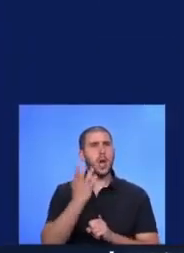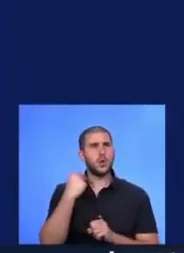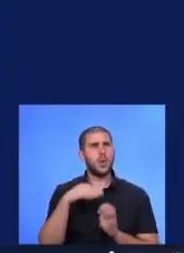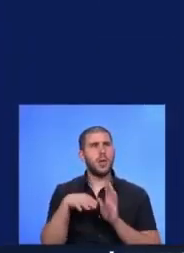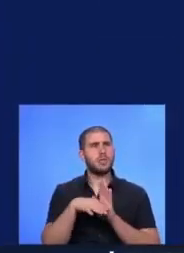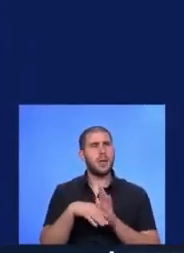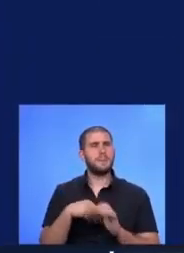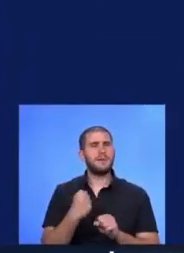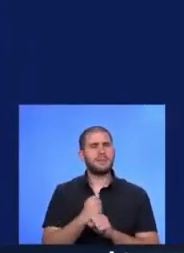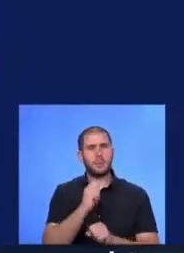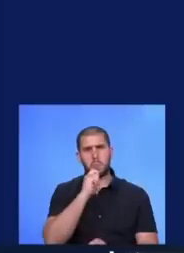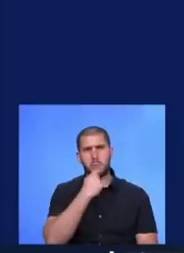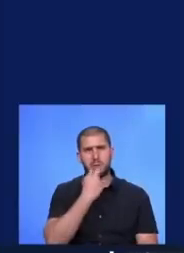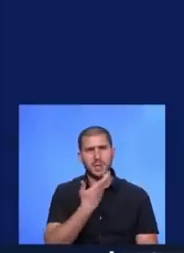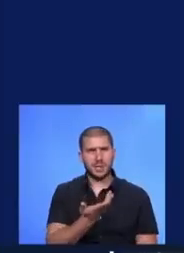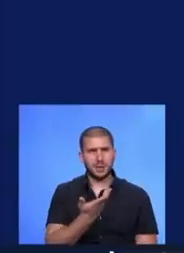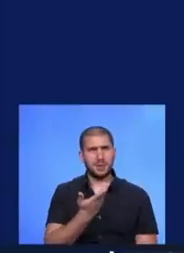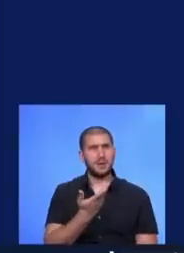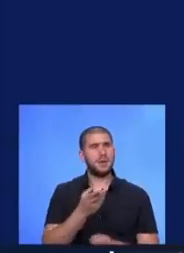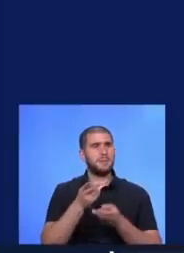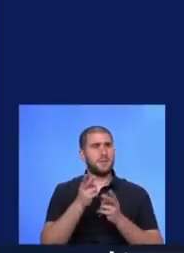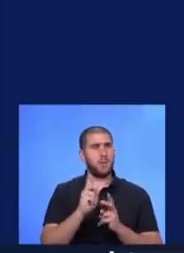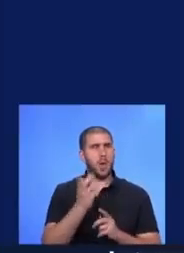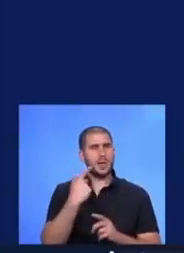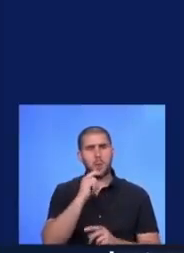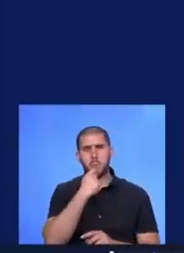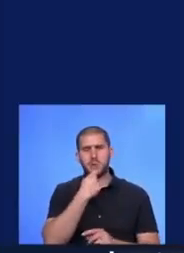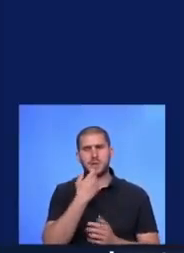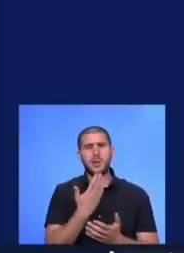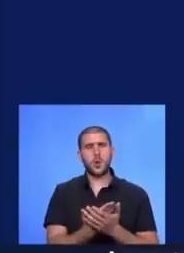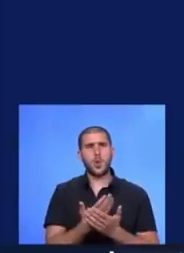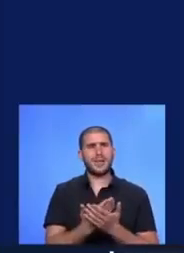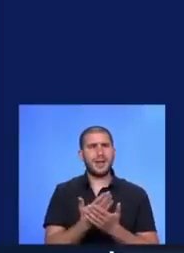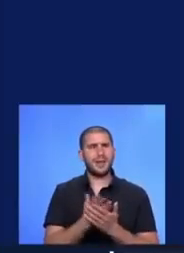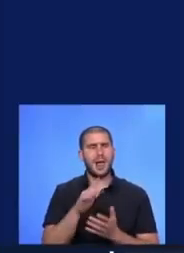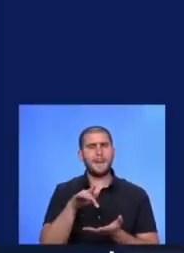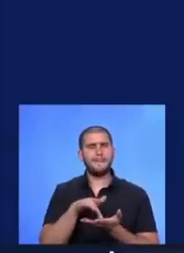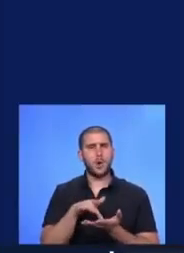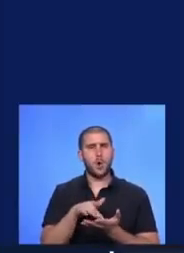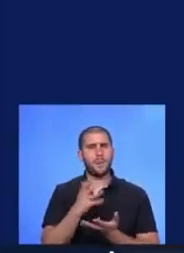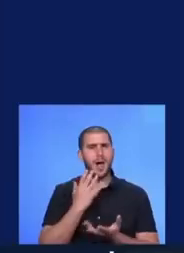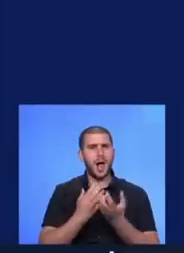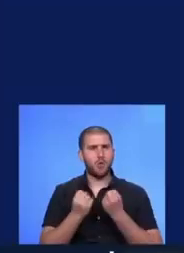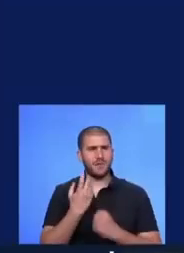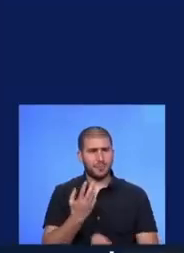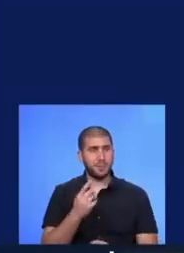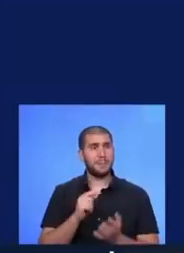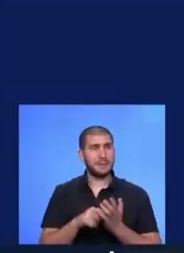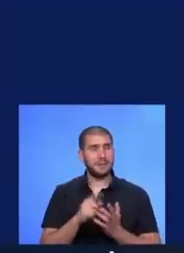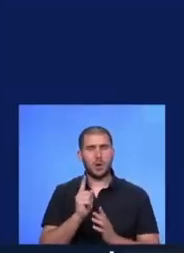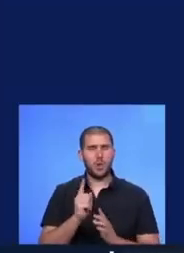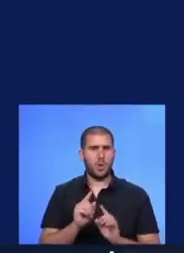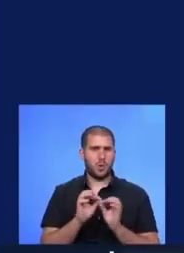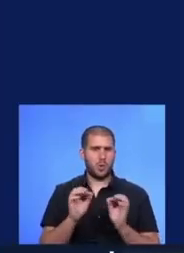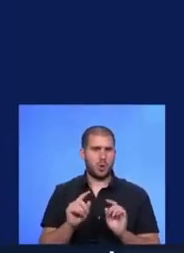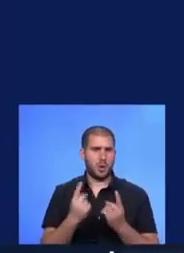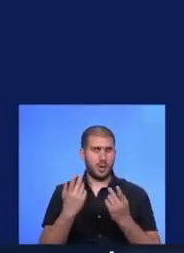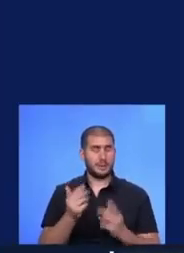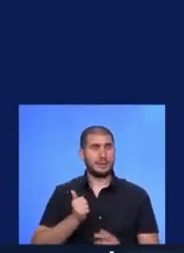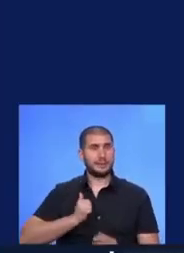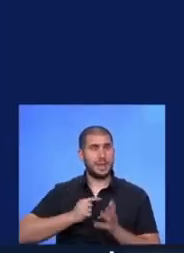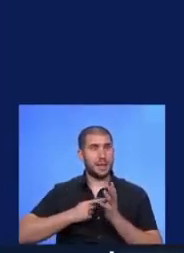תנאים מבצעיים ומודיעינים מאפשרים, ולא היה מודיעין קונקרטי על מיקום החטופים, ועל כן הוא לא יצא לפועל. צה"ל